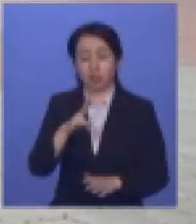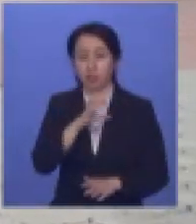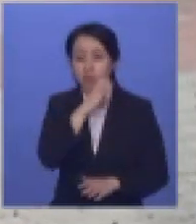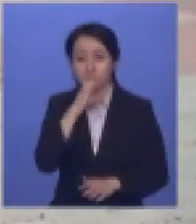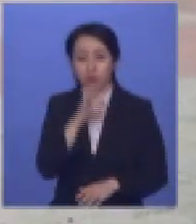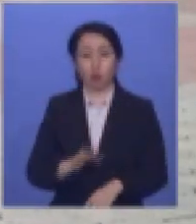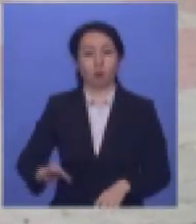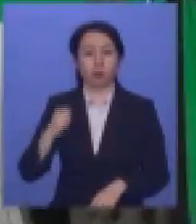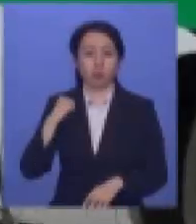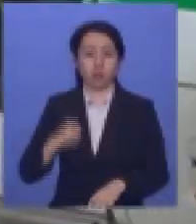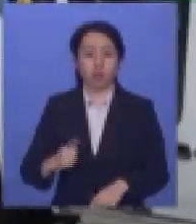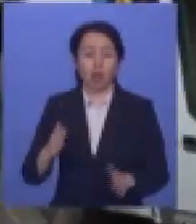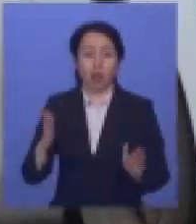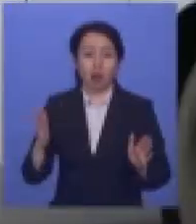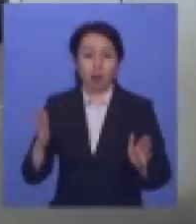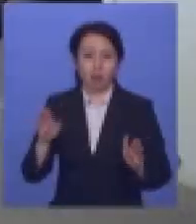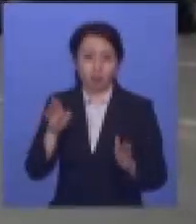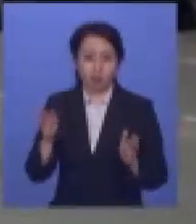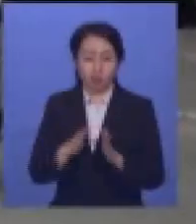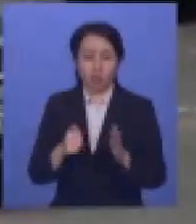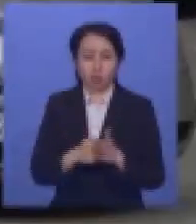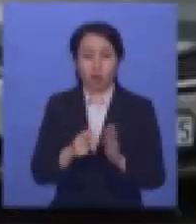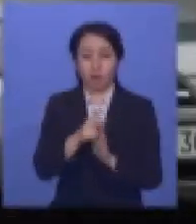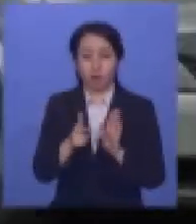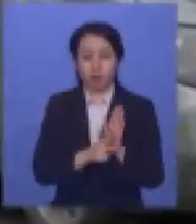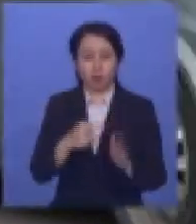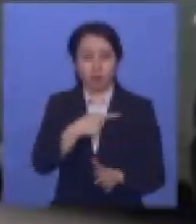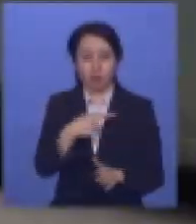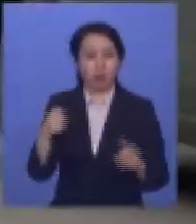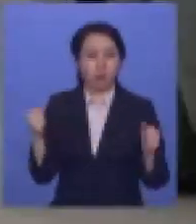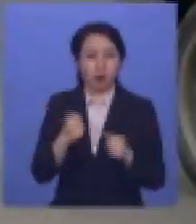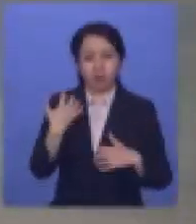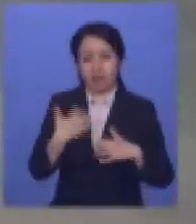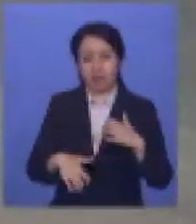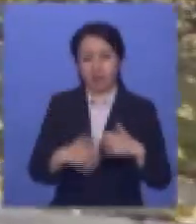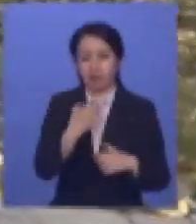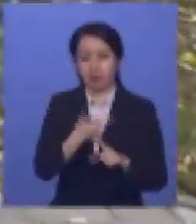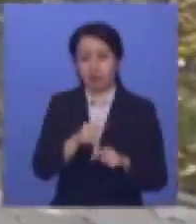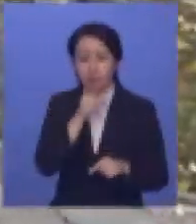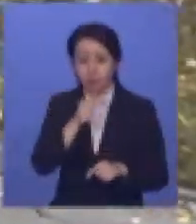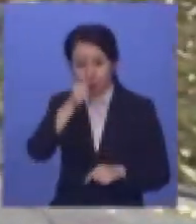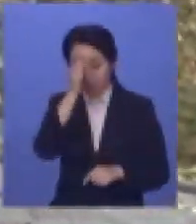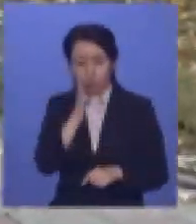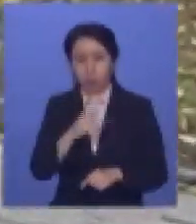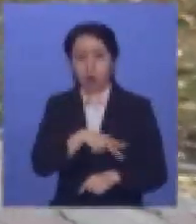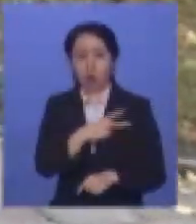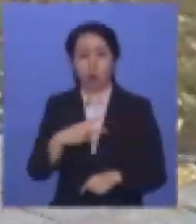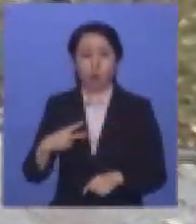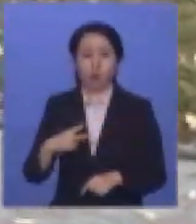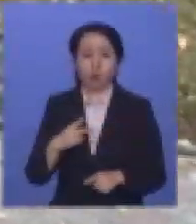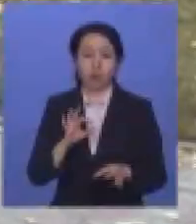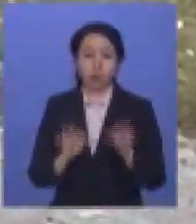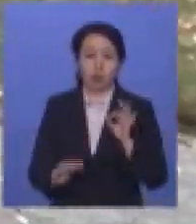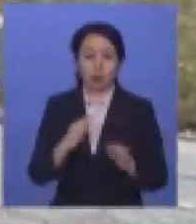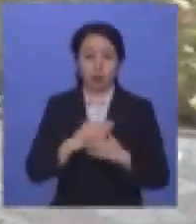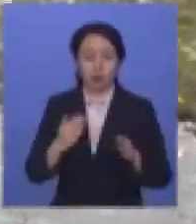севере области ожидается понижение температуры до 18 градусов мороза. Средняя температура в этом месяце будет около климатической нормы